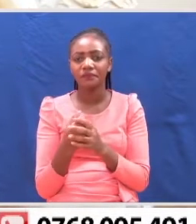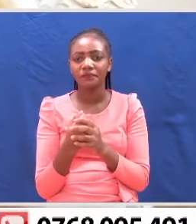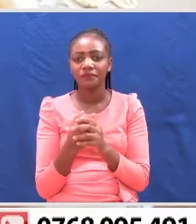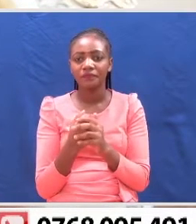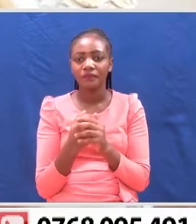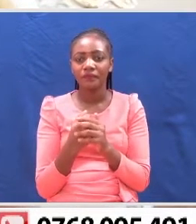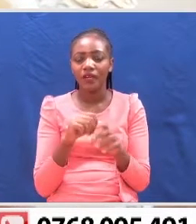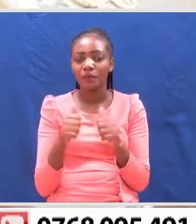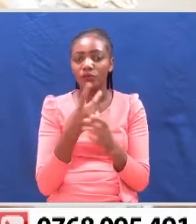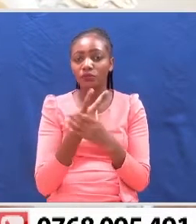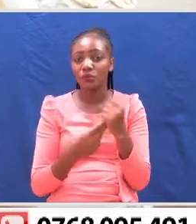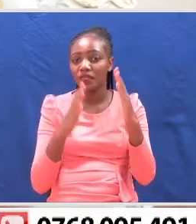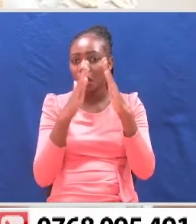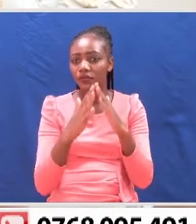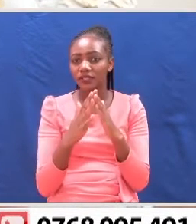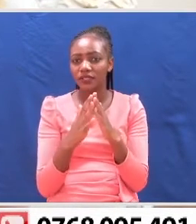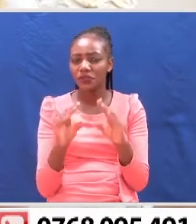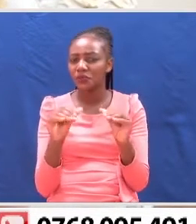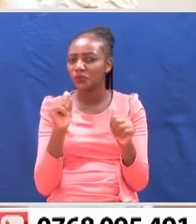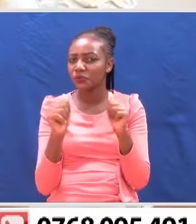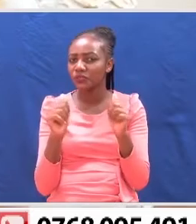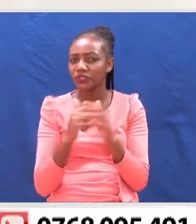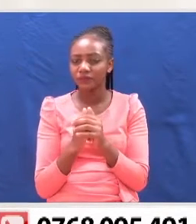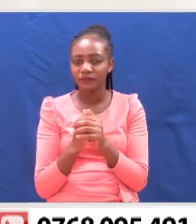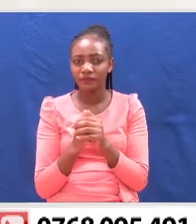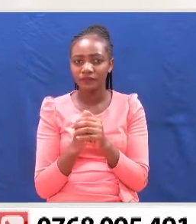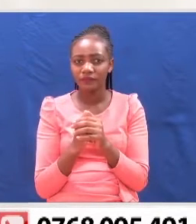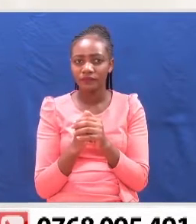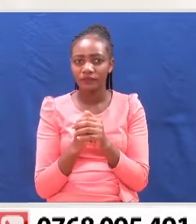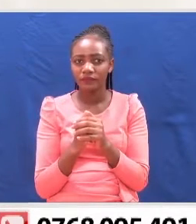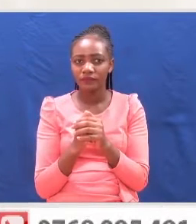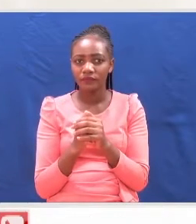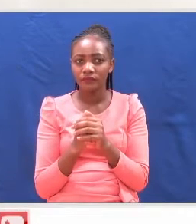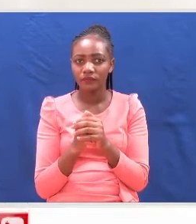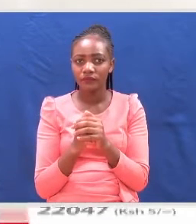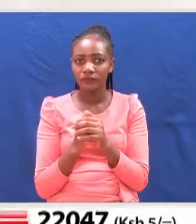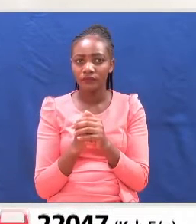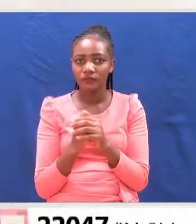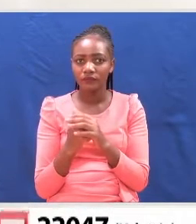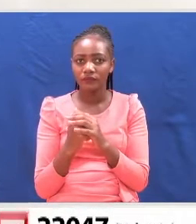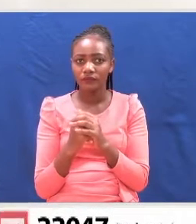haya mawili utasuluhishwa na nini? Mimi nafikiria ingekuwa fadhali